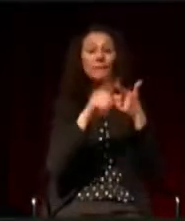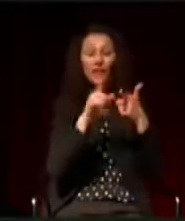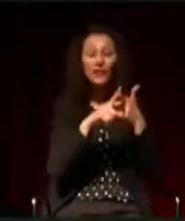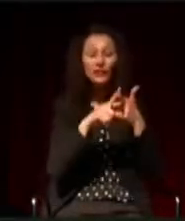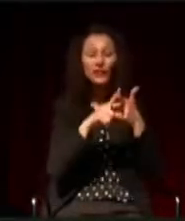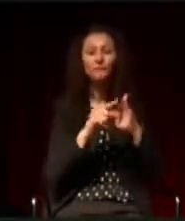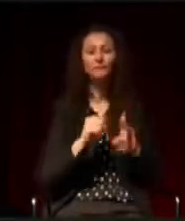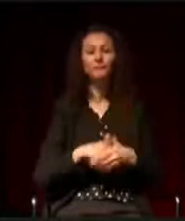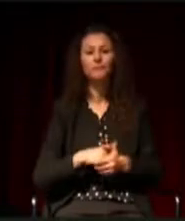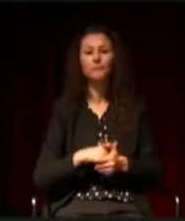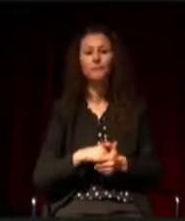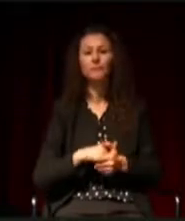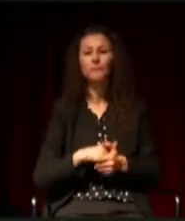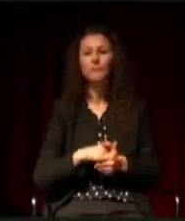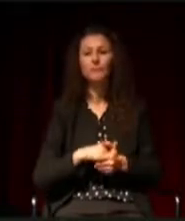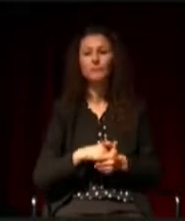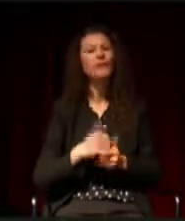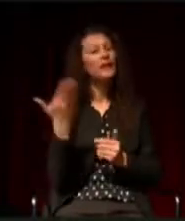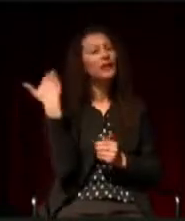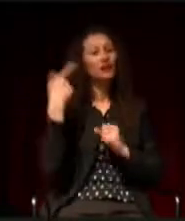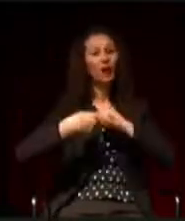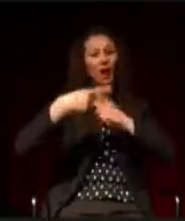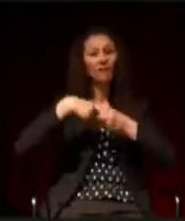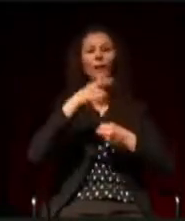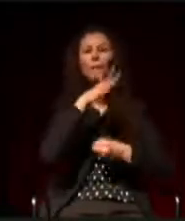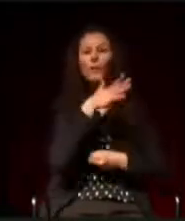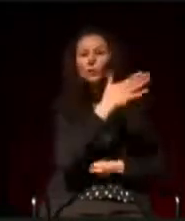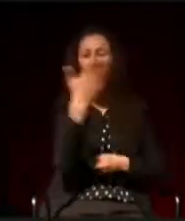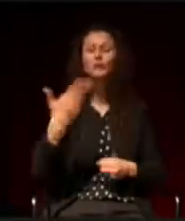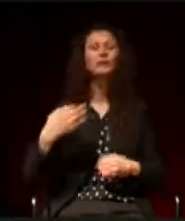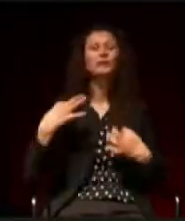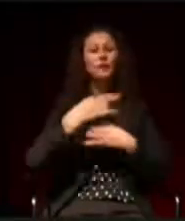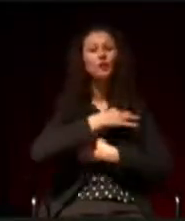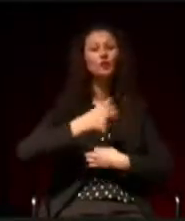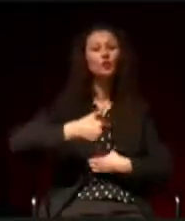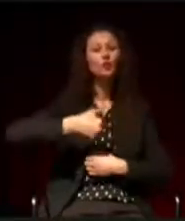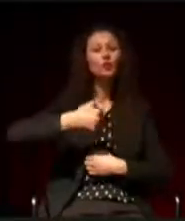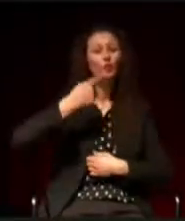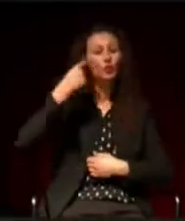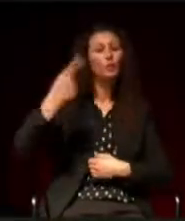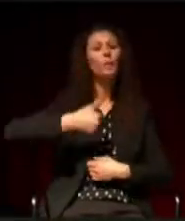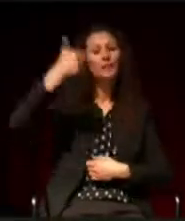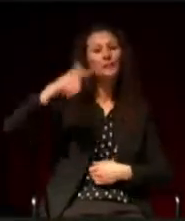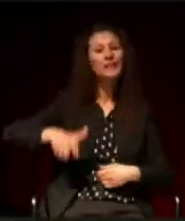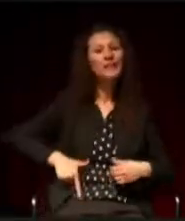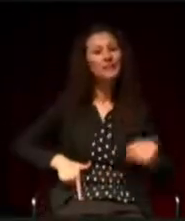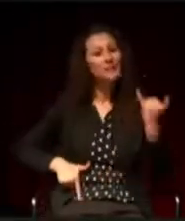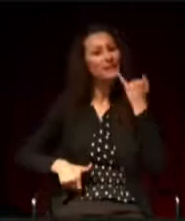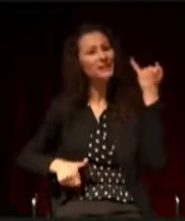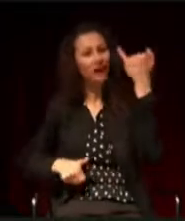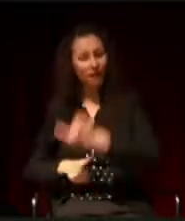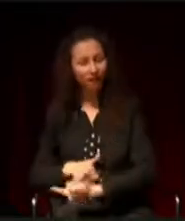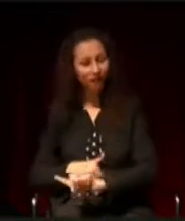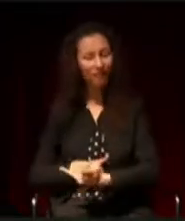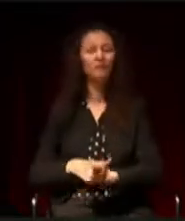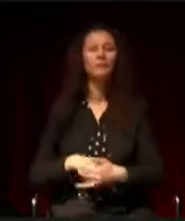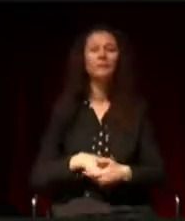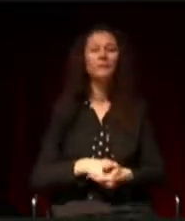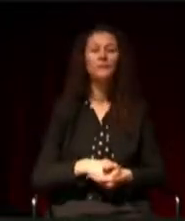İkinci bir nokta, geçen hafta biliyorsunuz Sayın Cumhurbaşkanı'nın İzmir ziyareti olmuştu.